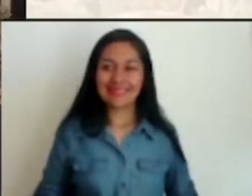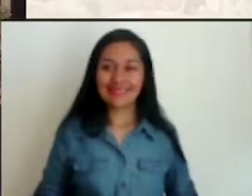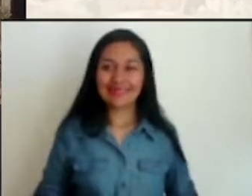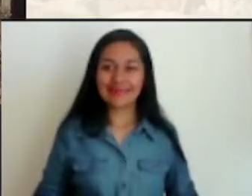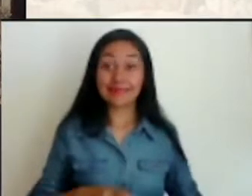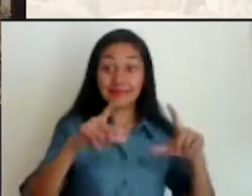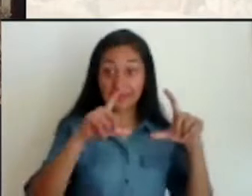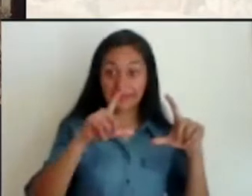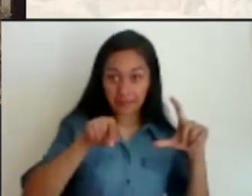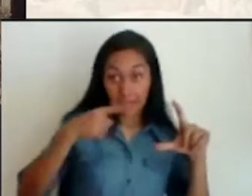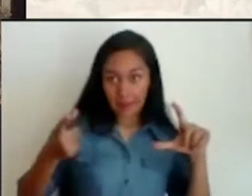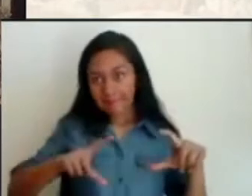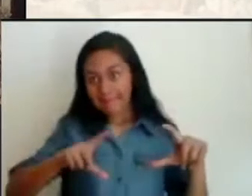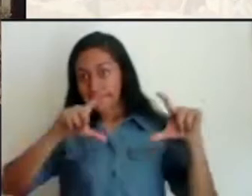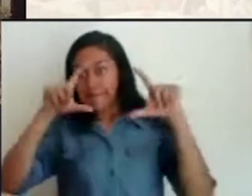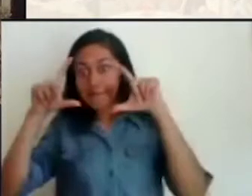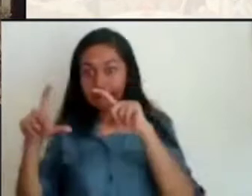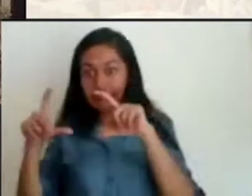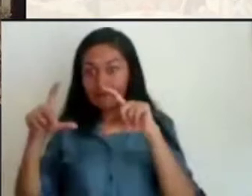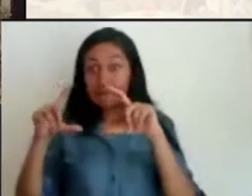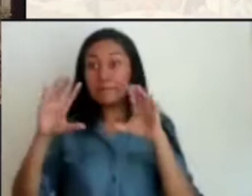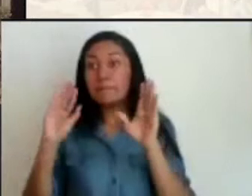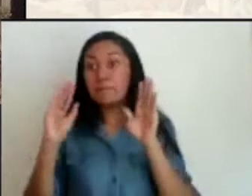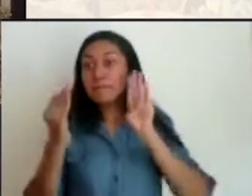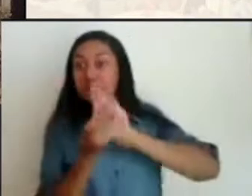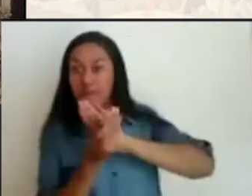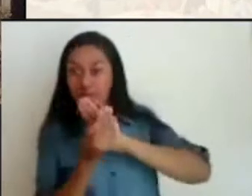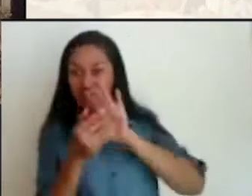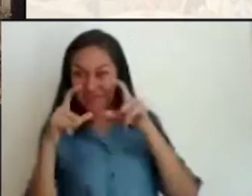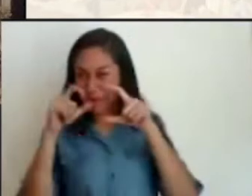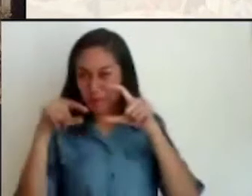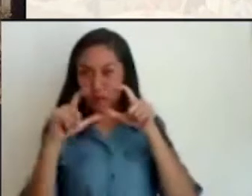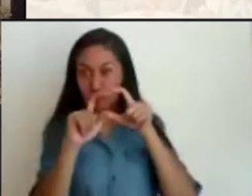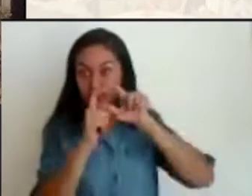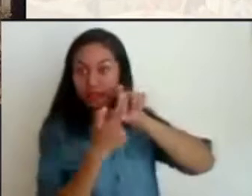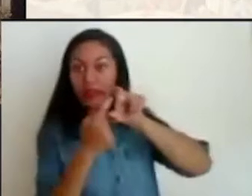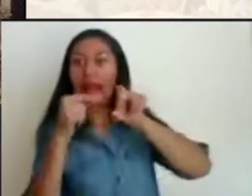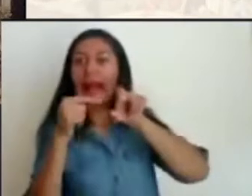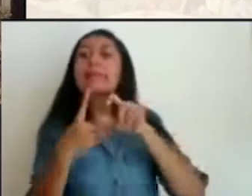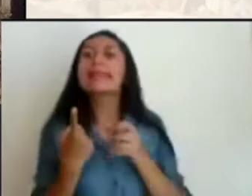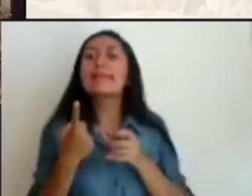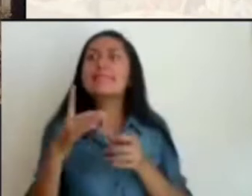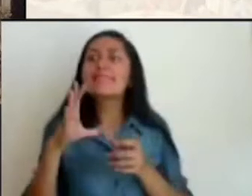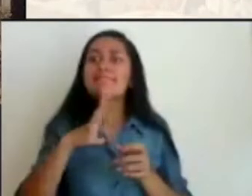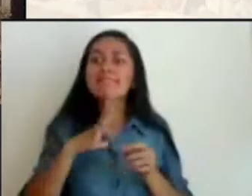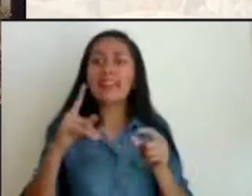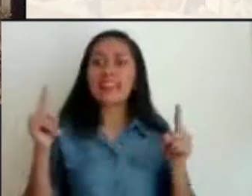Del lato derecho se ve il reverso della moneda, in la che se ve una iglesia, todavía con una bóveda redonda, il león di